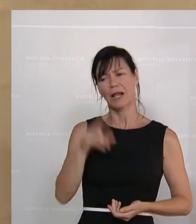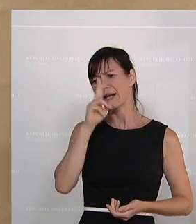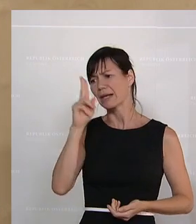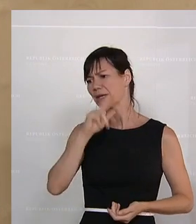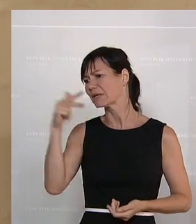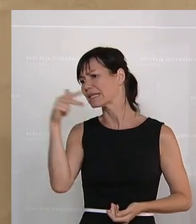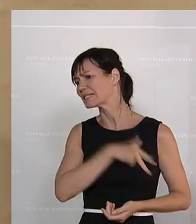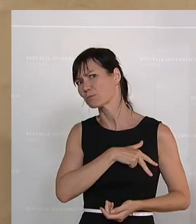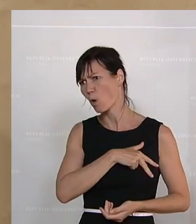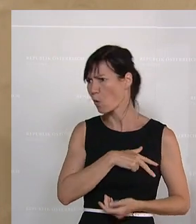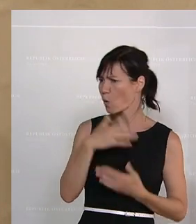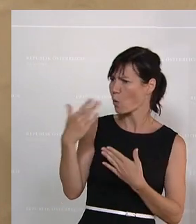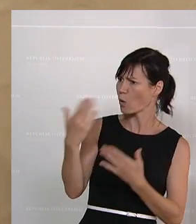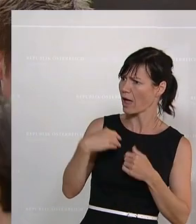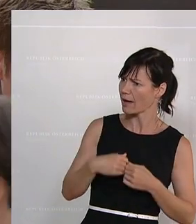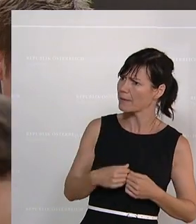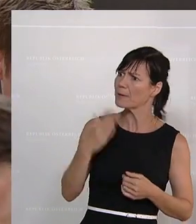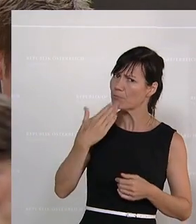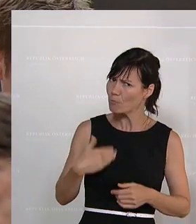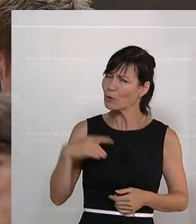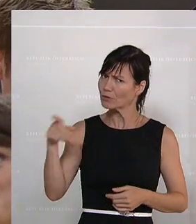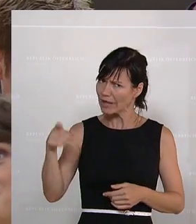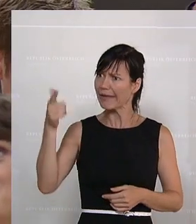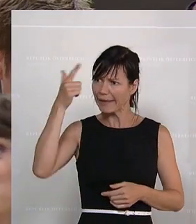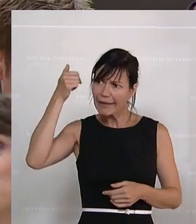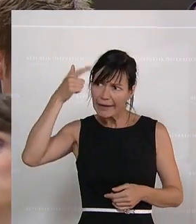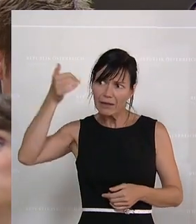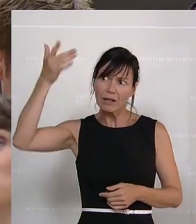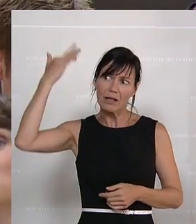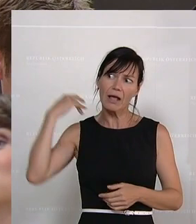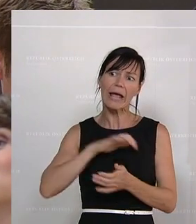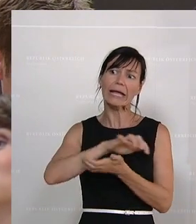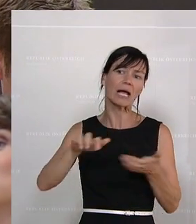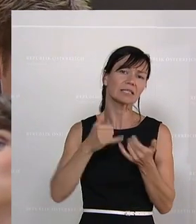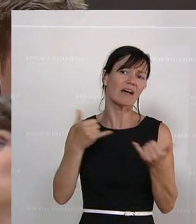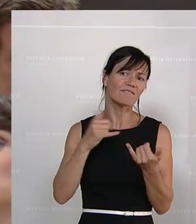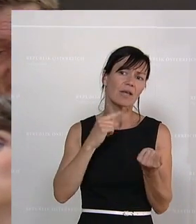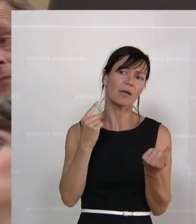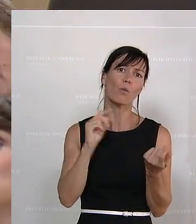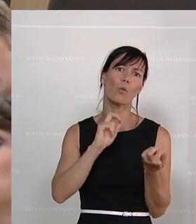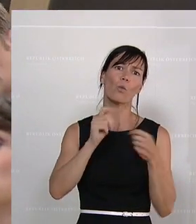wie er umgang mit diesen krisen zum teil spd alleinregierung